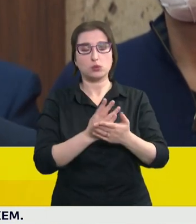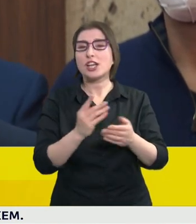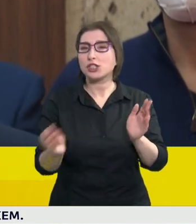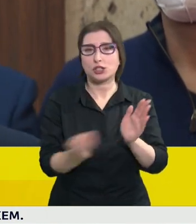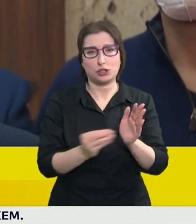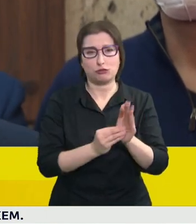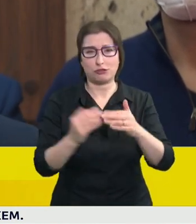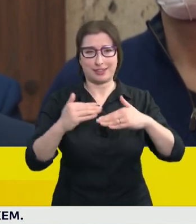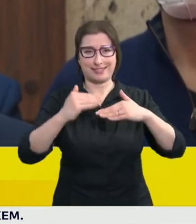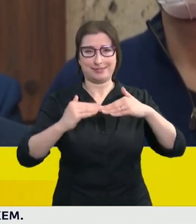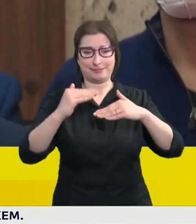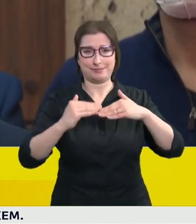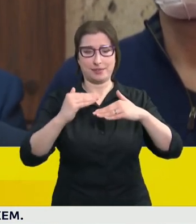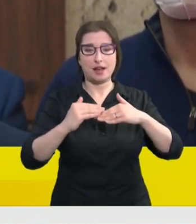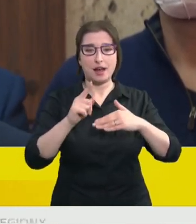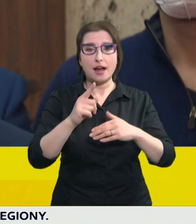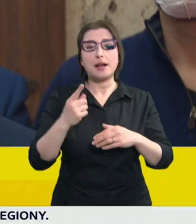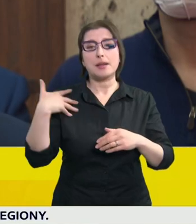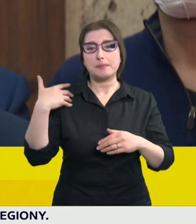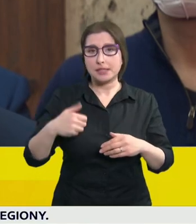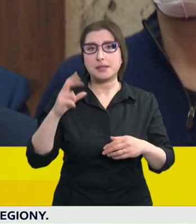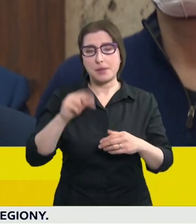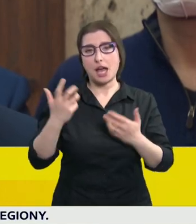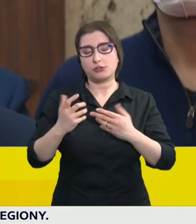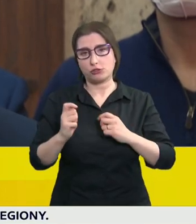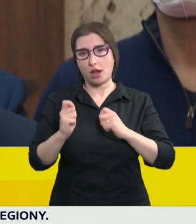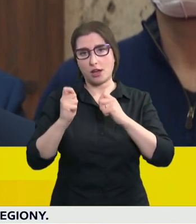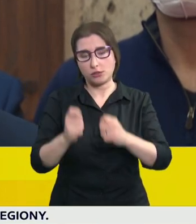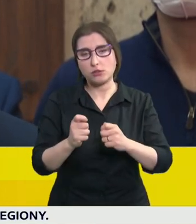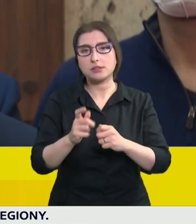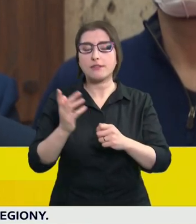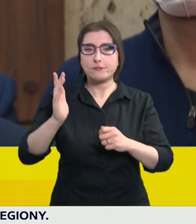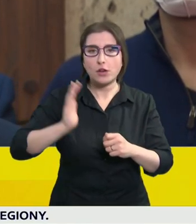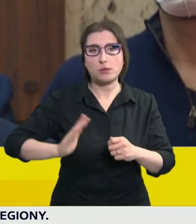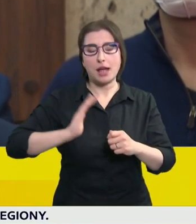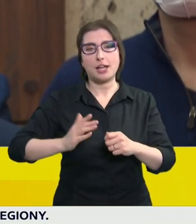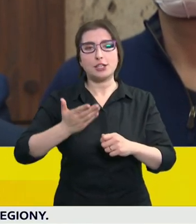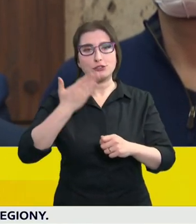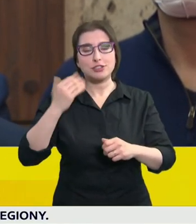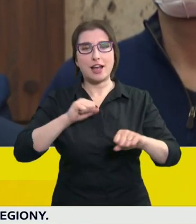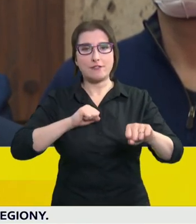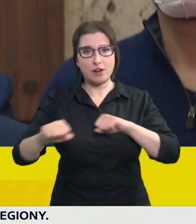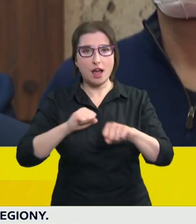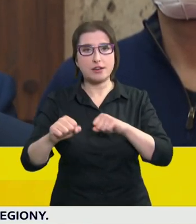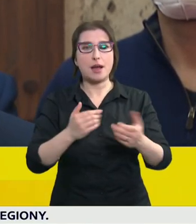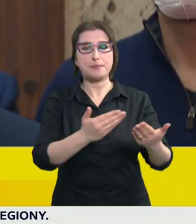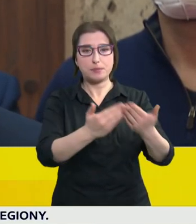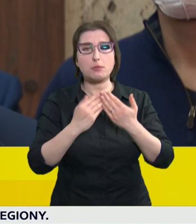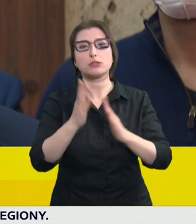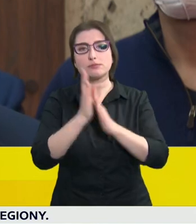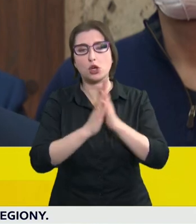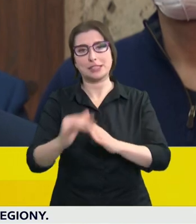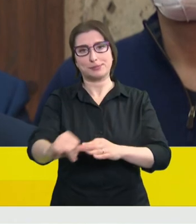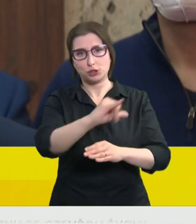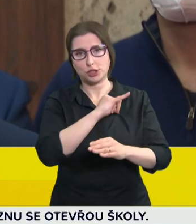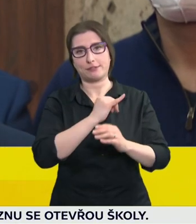pan ministr ode mě má žádost, aby formálně česká vláda o tu pomoc požádala, a